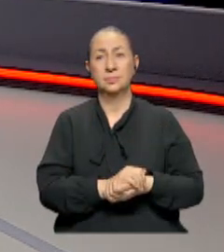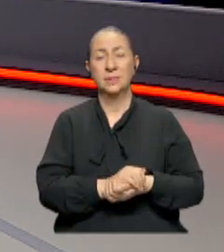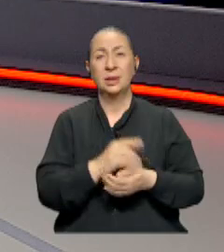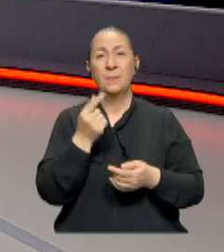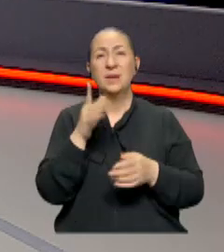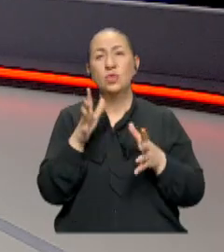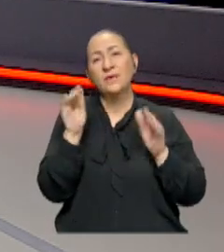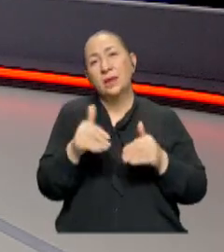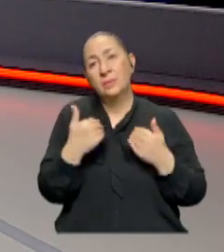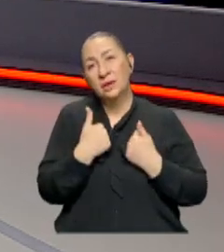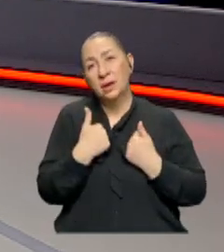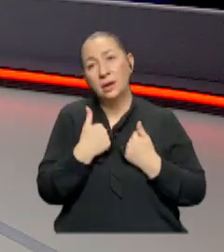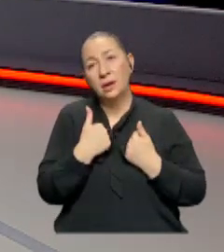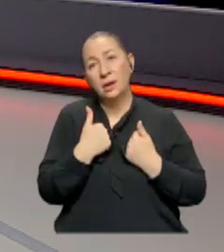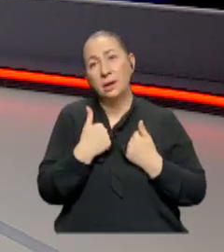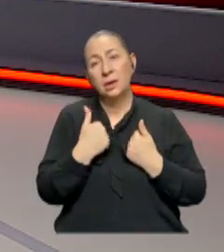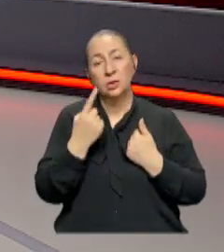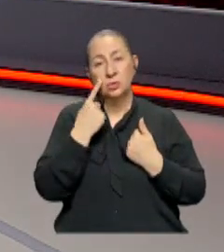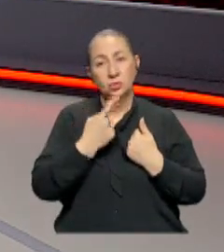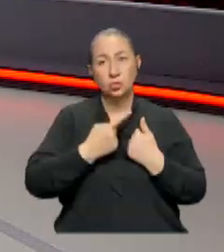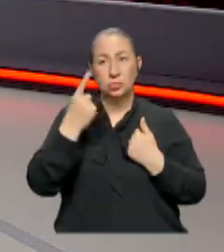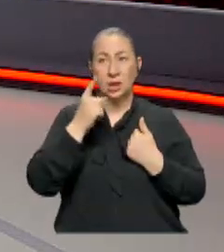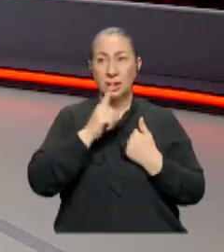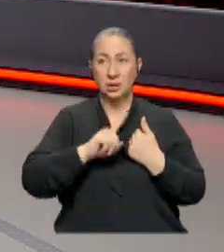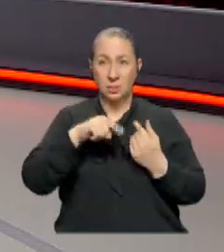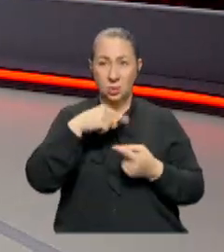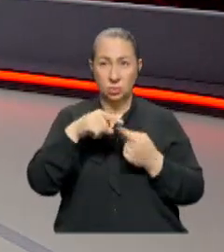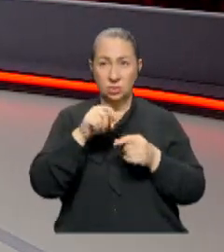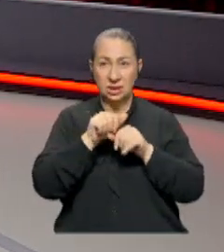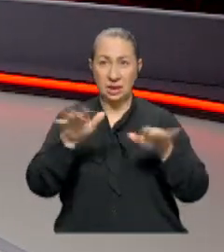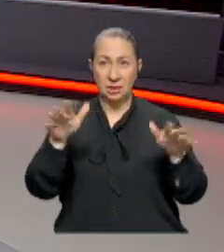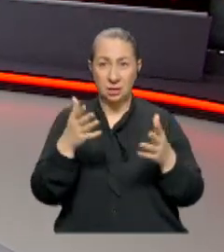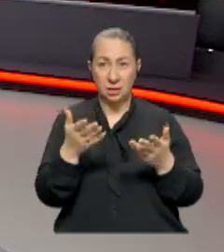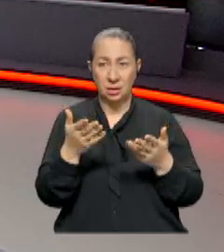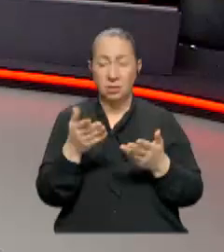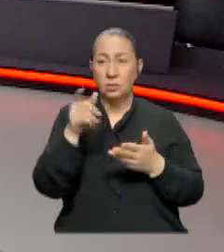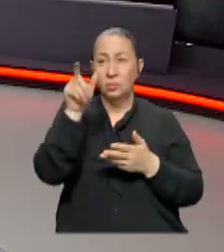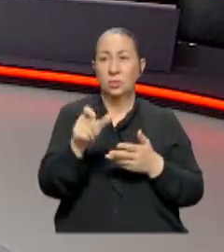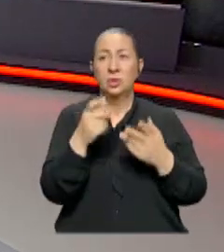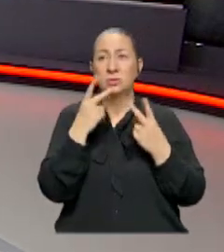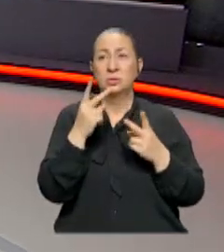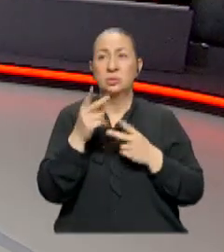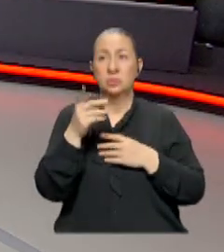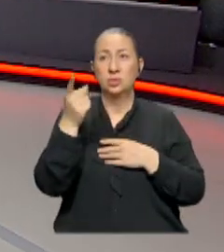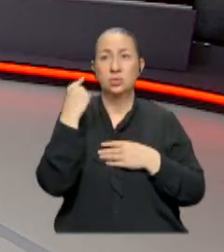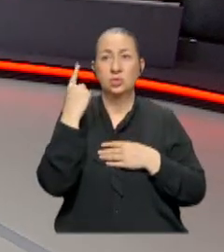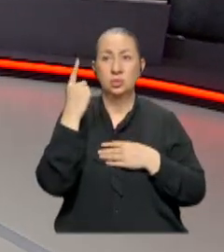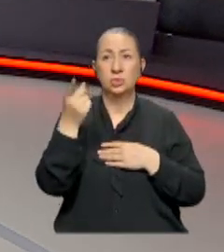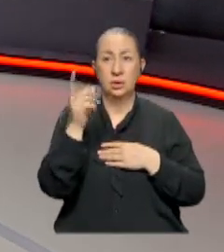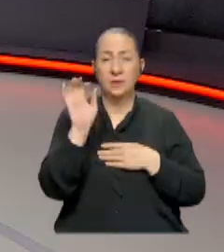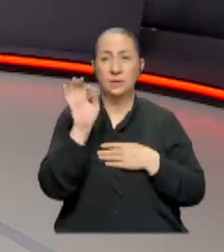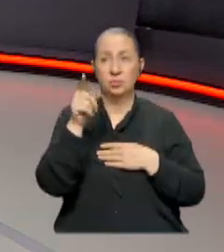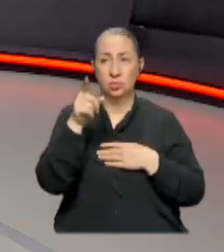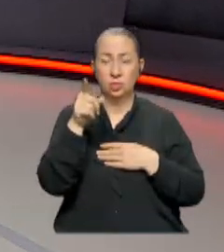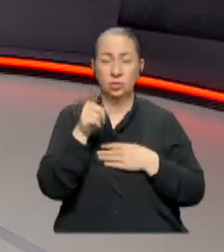biraz tuhaf geldi bana. Yani ilanla Cumhurbaşkanı mı, adayı mı arıyoruz? Efendim, evet bu dünkü, evet bu